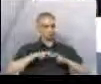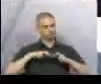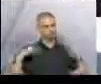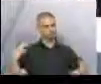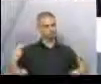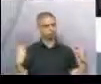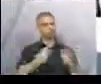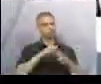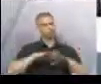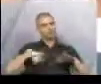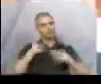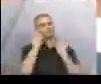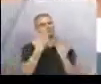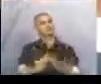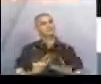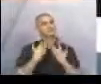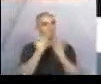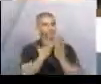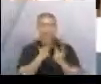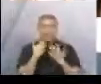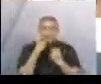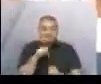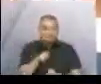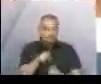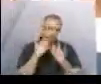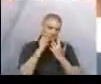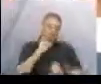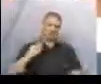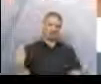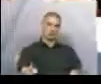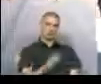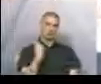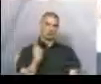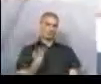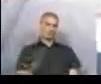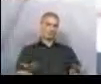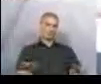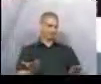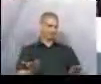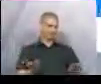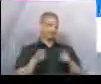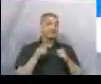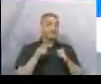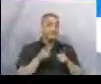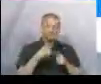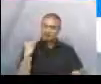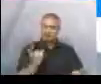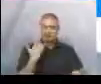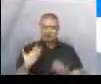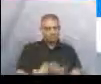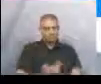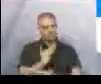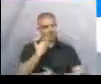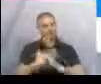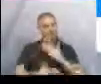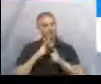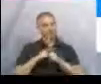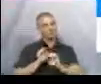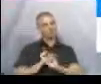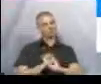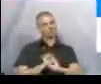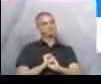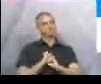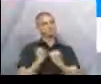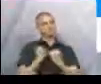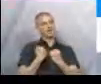לשולחן ומספרים סיפור. והסיפור הזה הוא הסיפור של כולנו, וזה בעצם כל פעם מחדש מחזק את הסיפור של